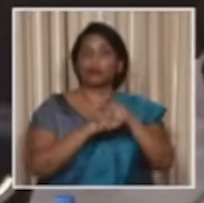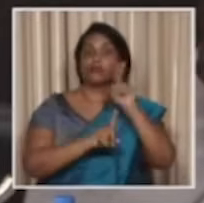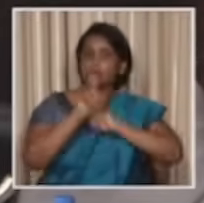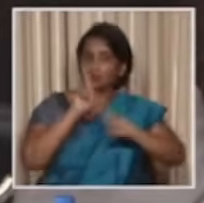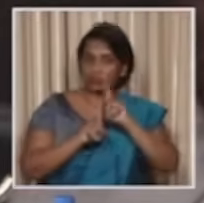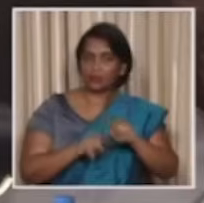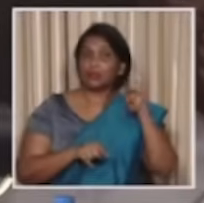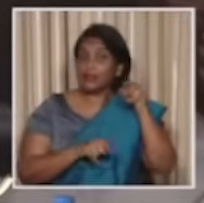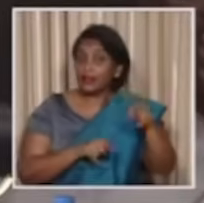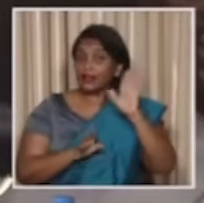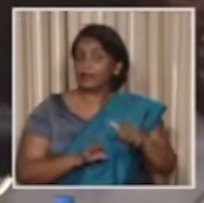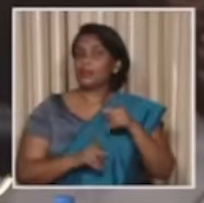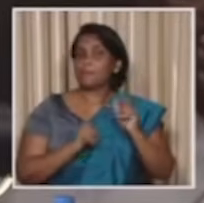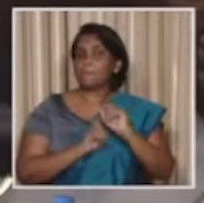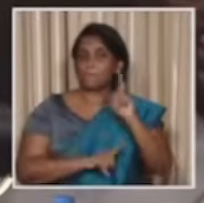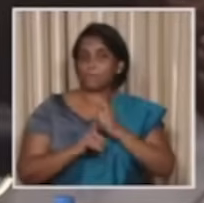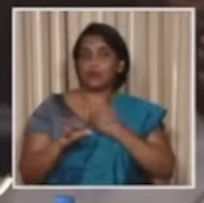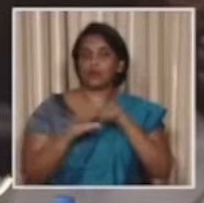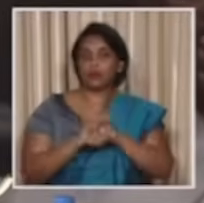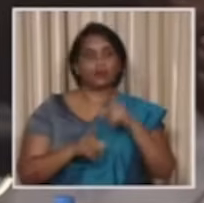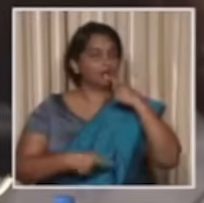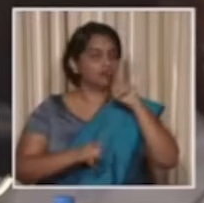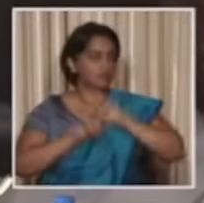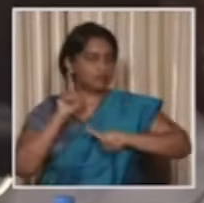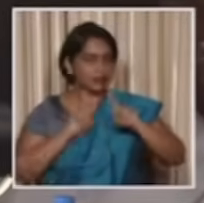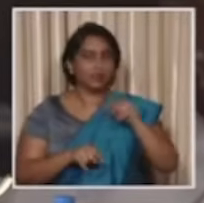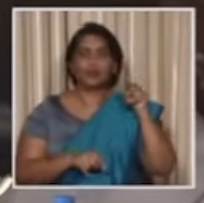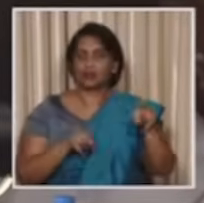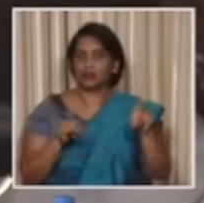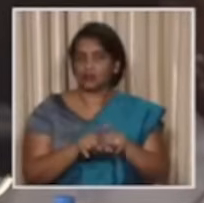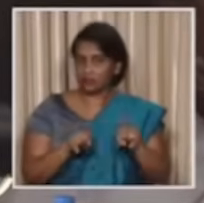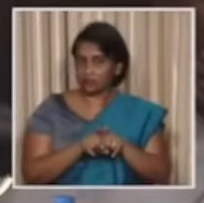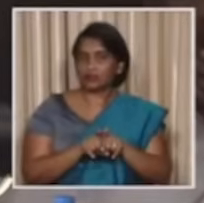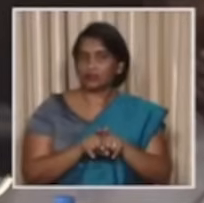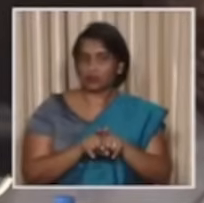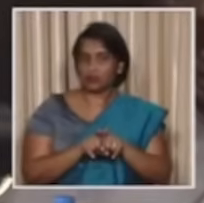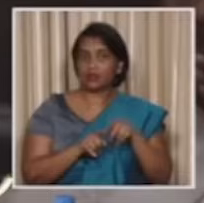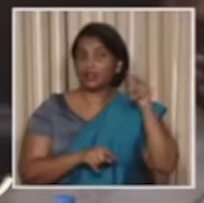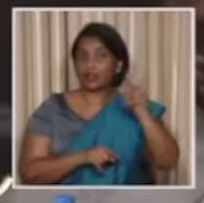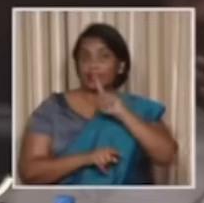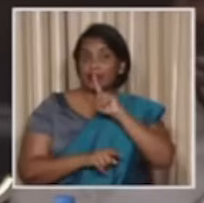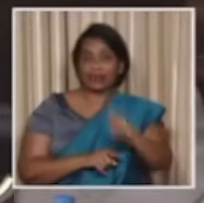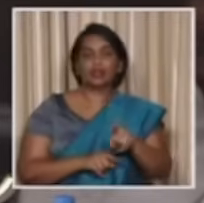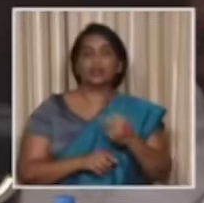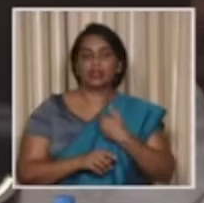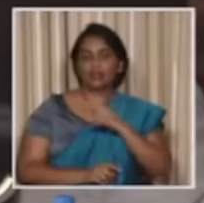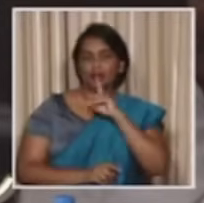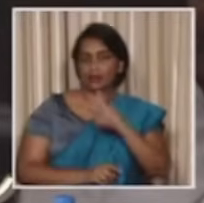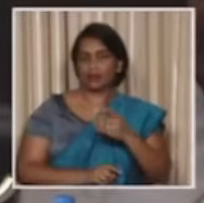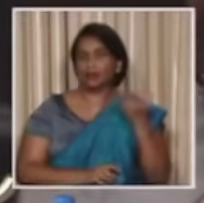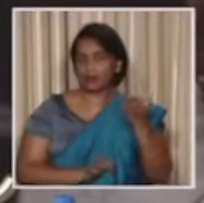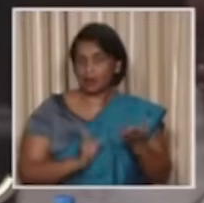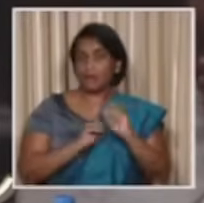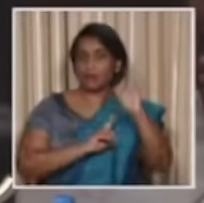කරන්න කියලා. ඒක තමයි පාර්ලිමේන්තුවට ඇවිල්ලා අපි සාකච්ඡා කරේ. ඒ නිසා ඒ ඔවුන් කියලා තියෙන කතාව තමයි මම කියලා තියෙන්නේ.